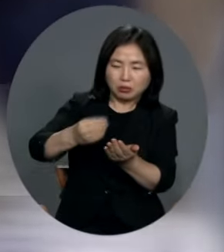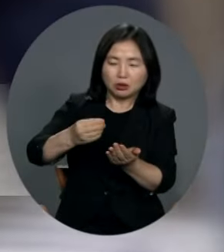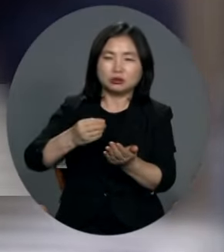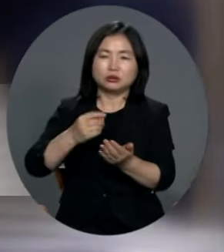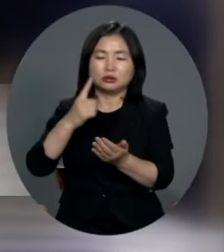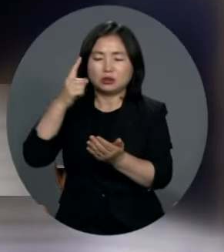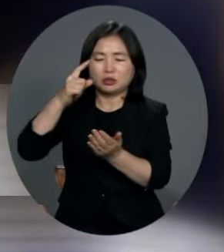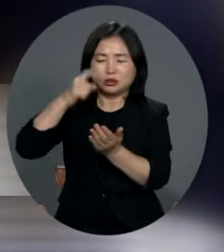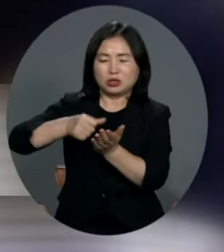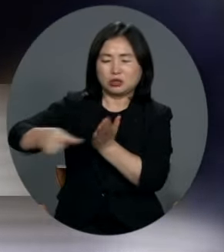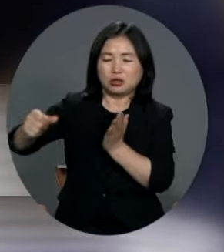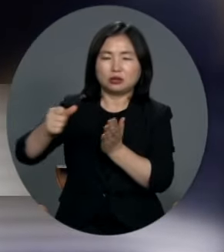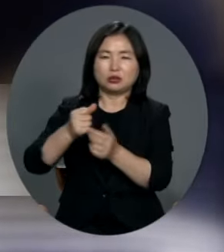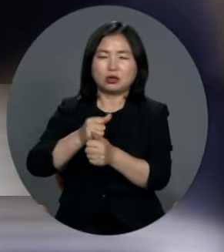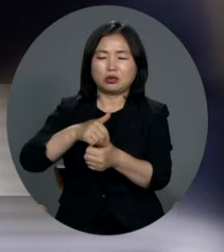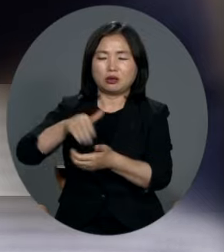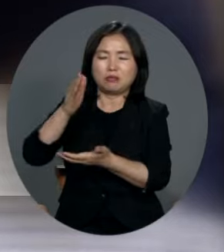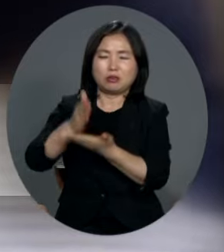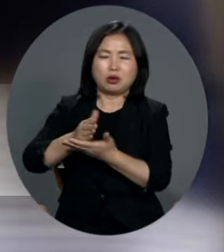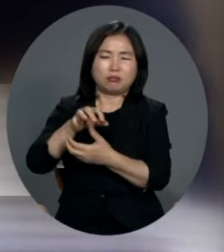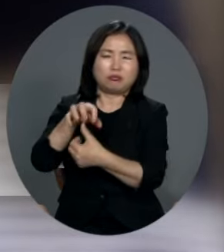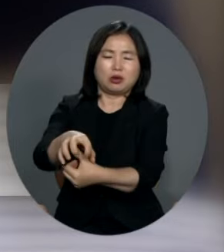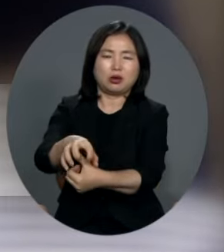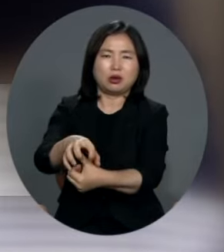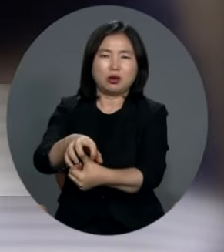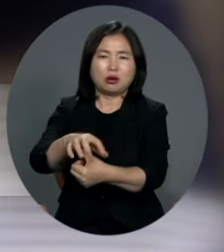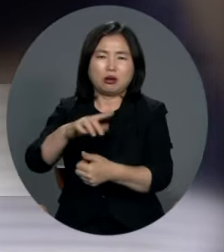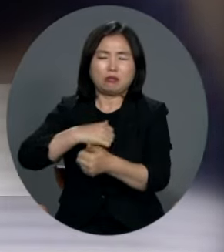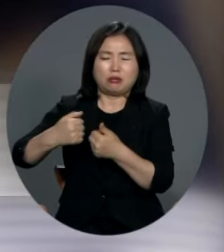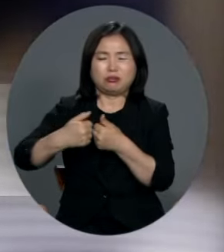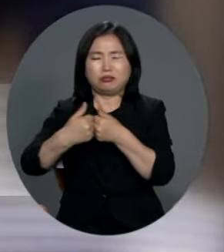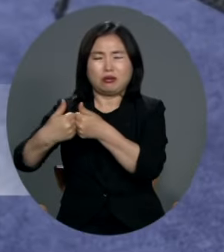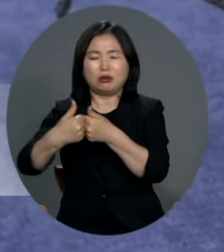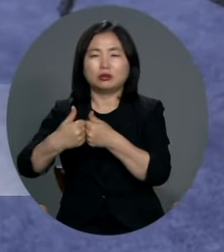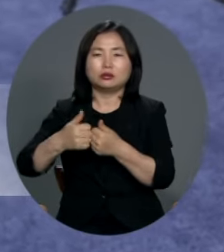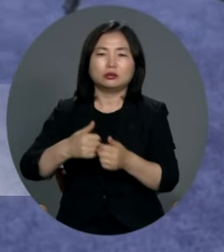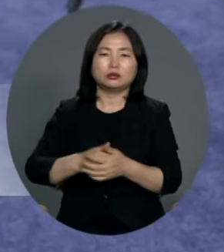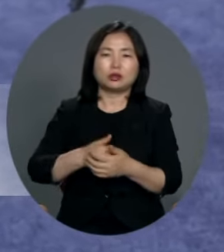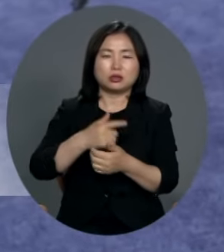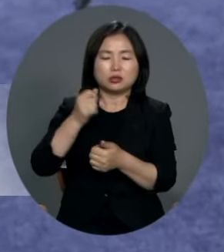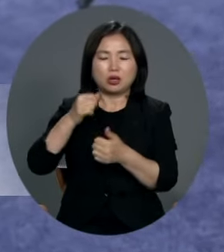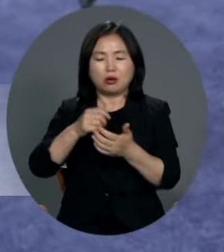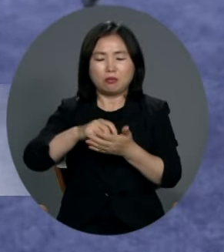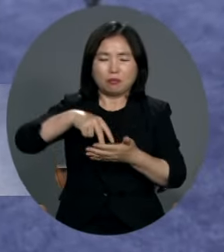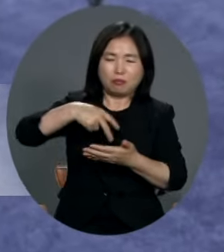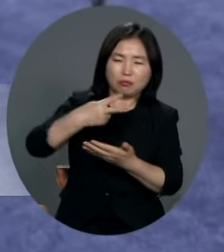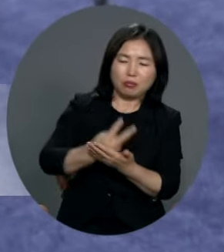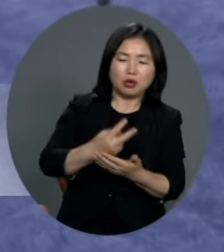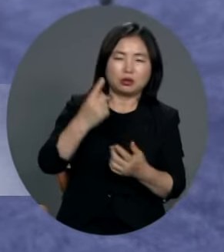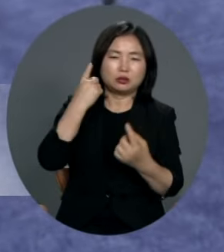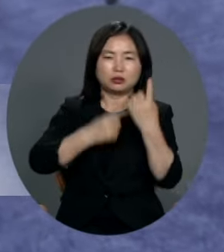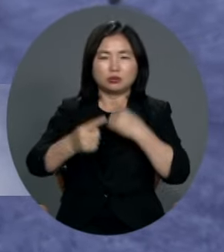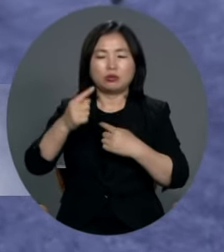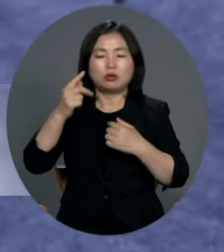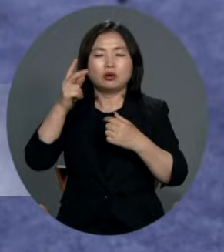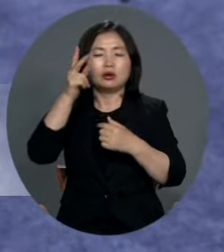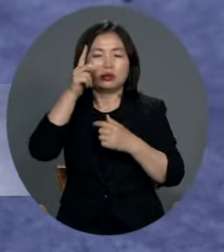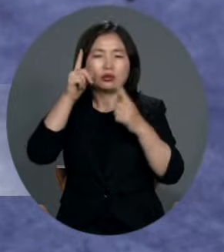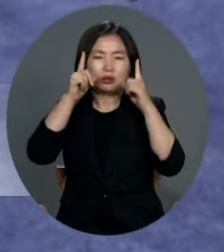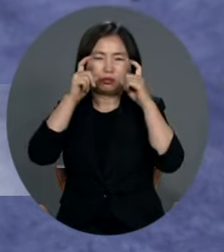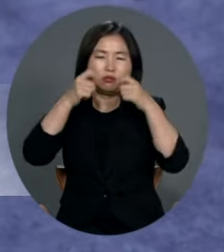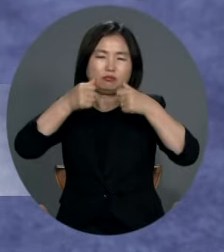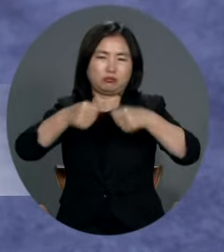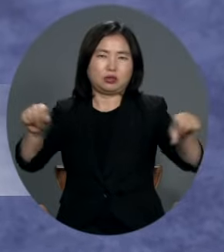사진 삭제를 요구하며 나가지 못하게 막으며 몸싸움이 벌어졌고 기자가 넘어지면서 다치고 카메라가